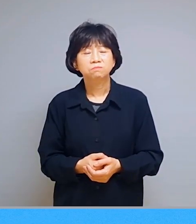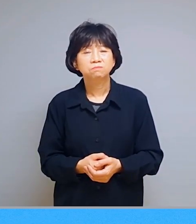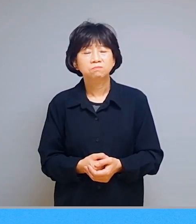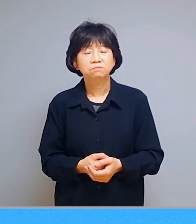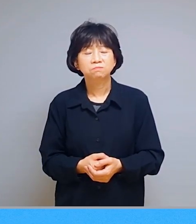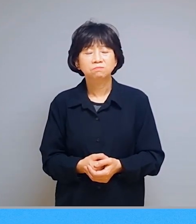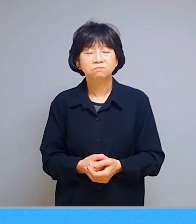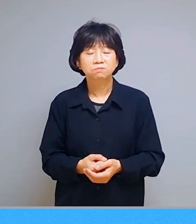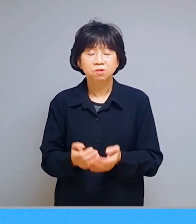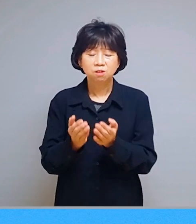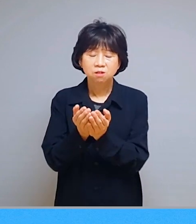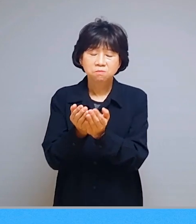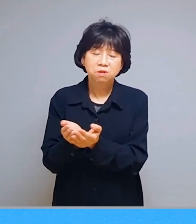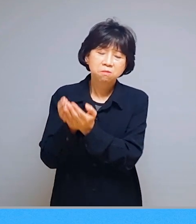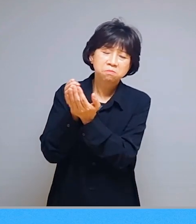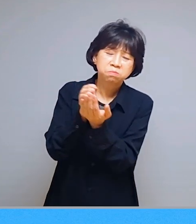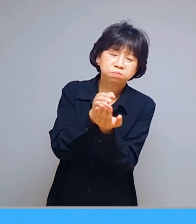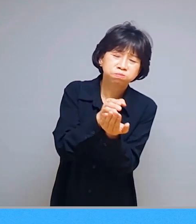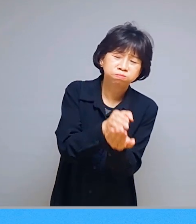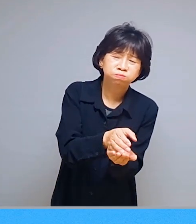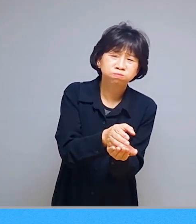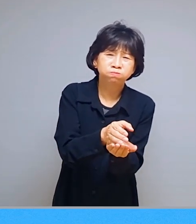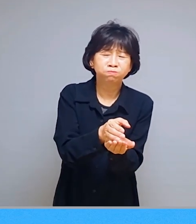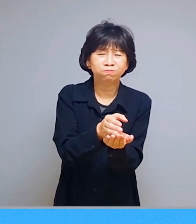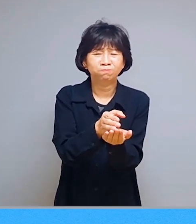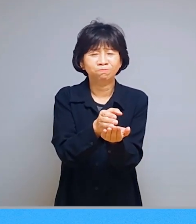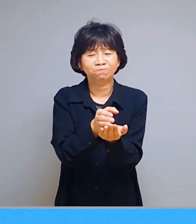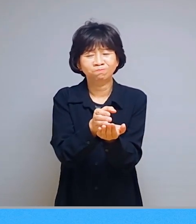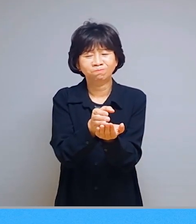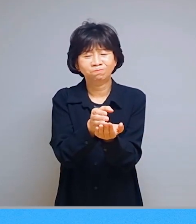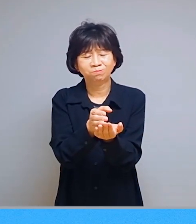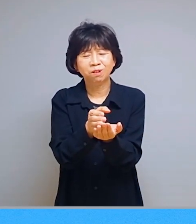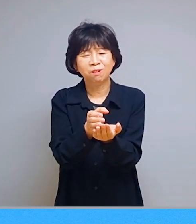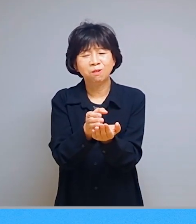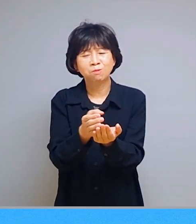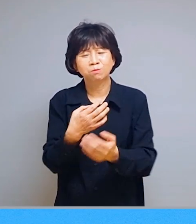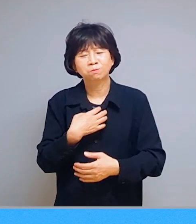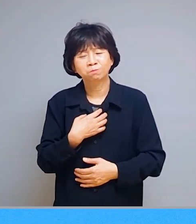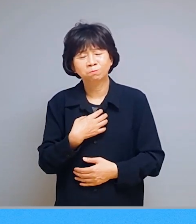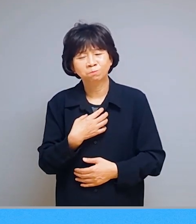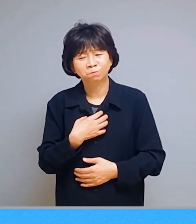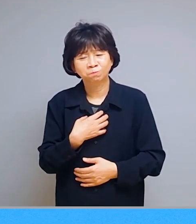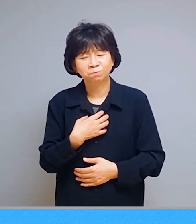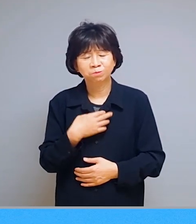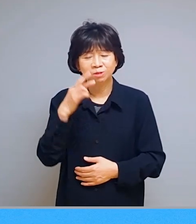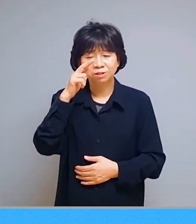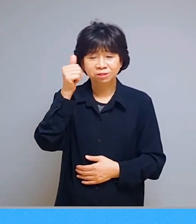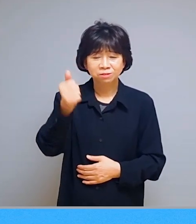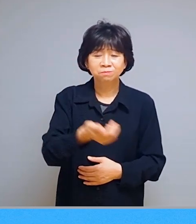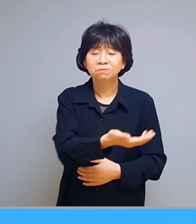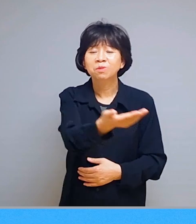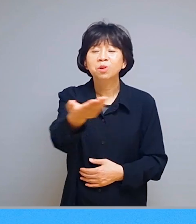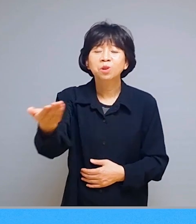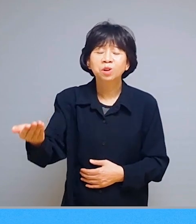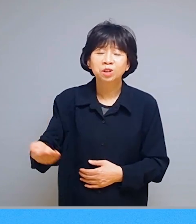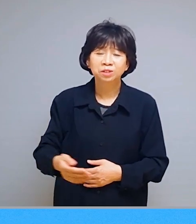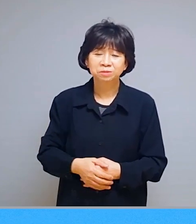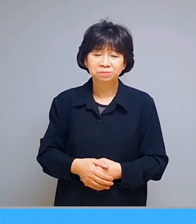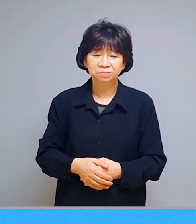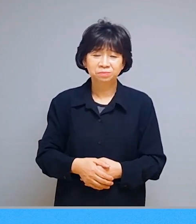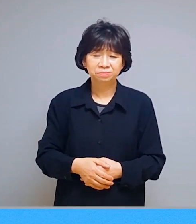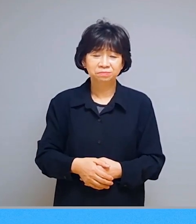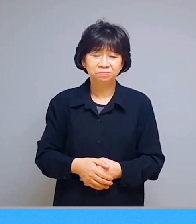보세요. 배가 자초하기 직전입니다. 바울은 배 안의 모든 사람들에게 음식을